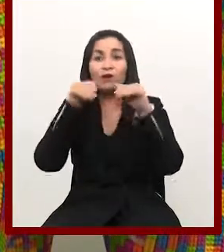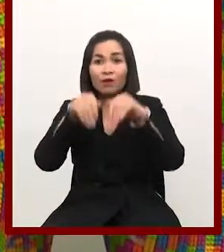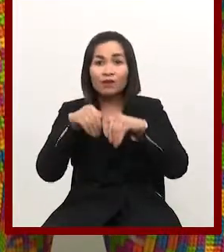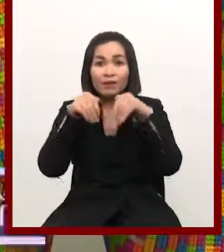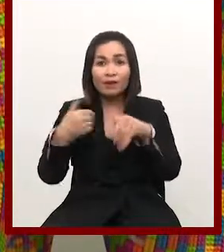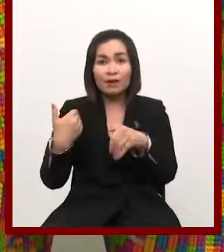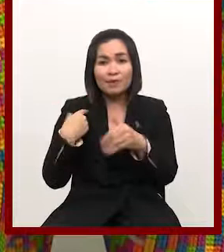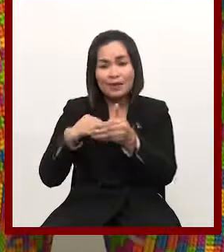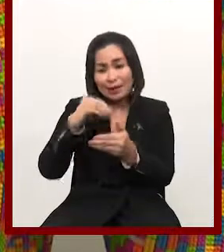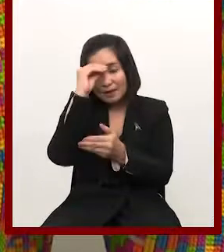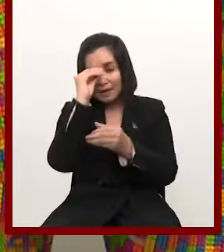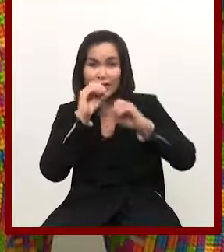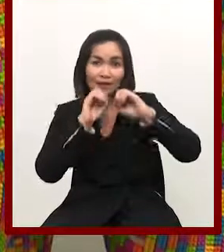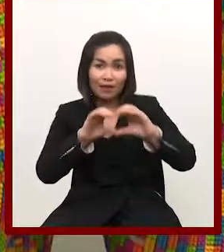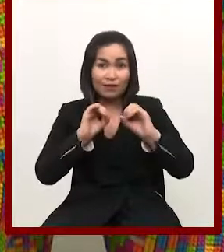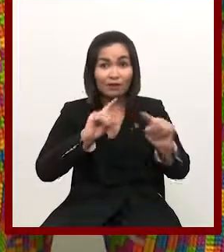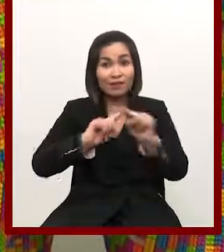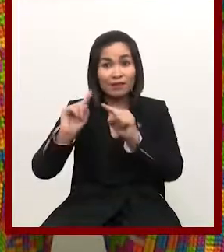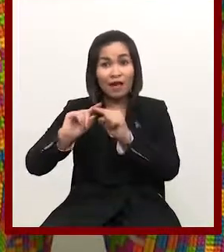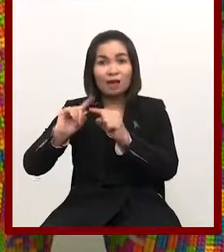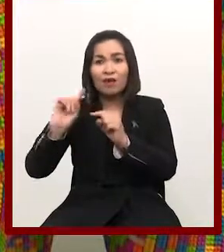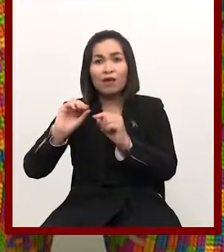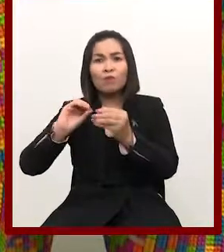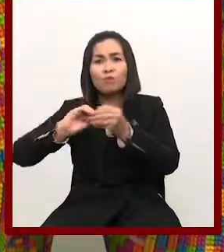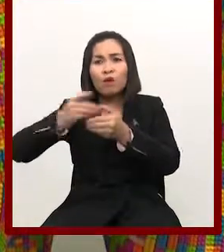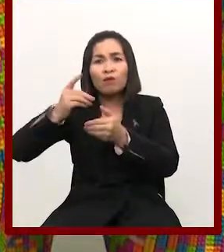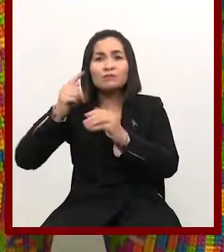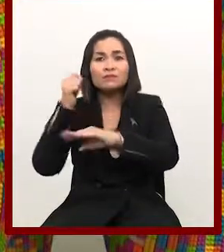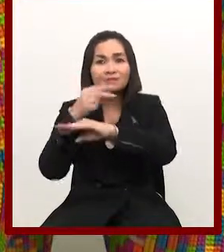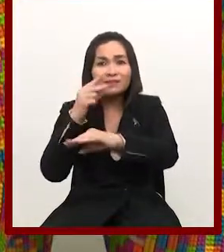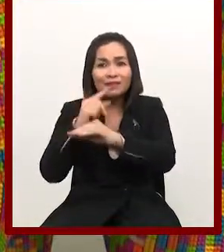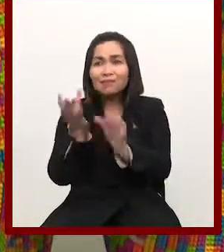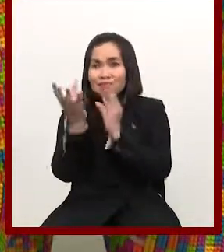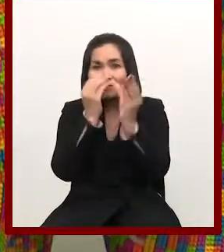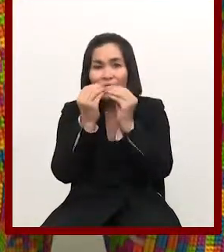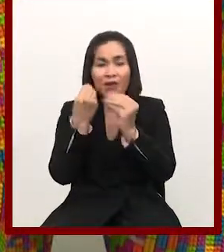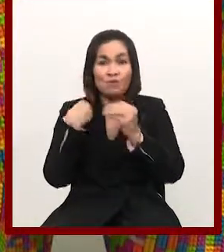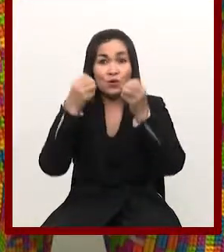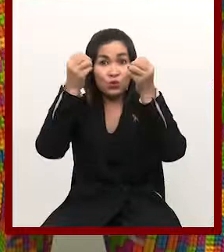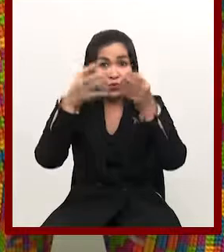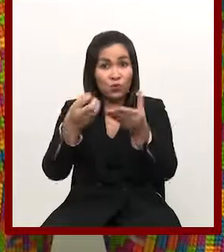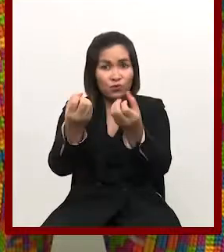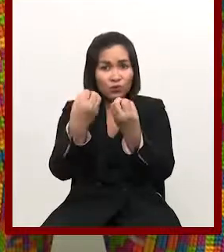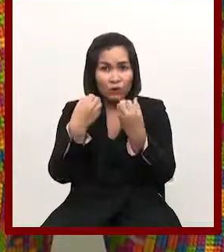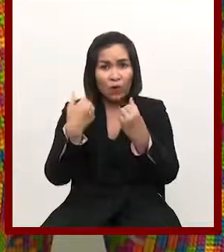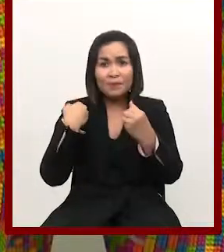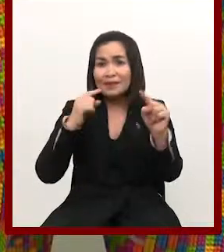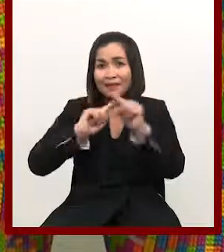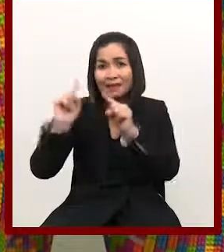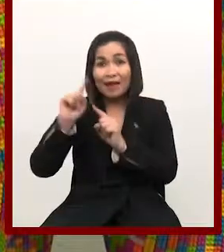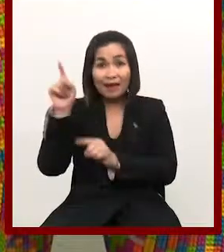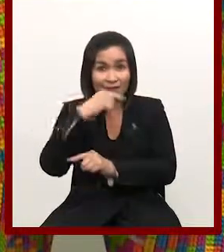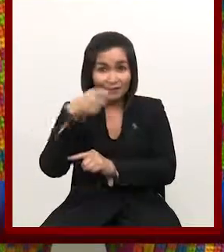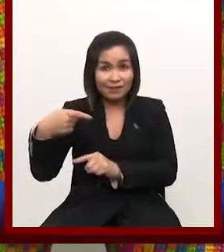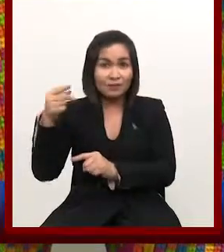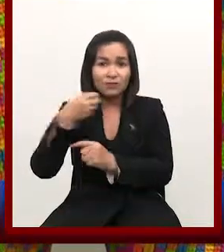ค่ะก็จะมีการเรียนการสอนนะคะจากโปรแกรมออนไลน์ค่ะก็จะมีฟูทูล่าออนไลน์นะคะแล้วก็ Global